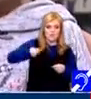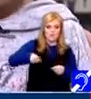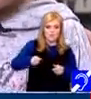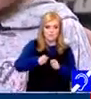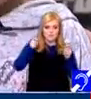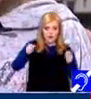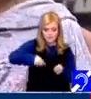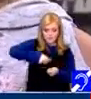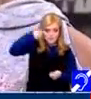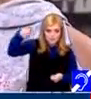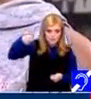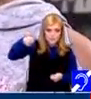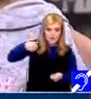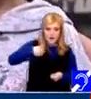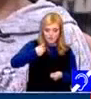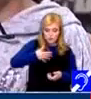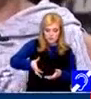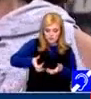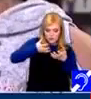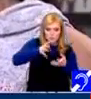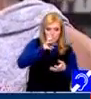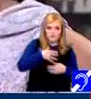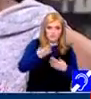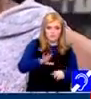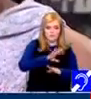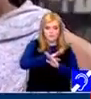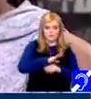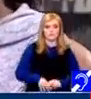then she got the dog and he was there.